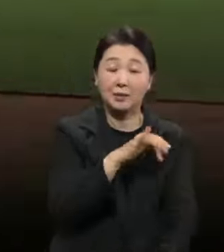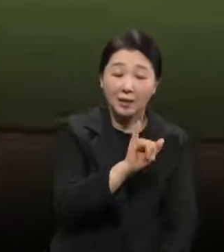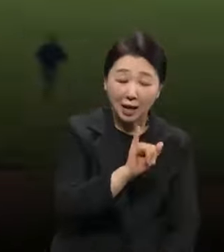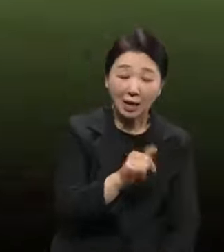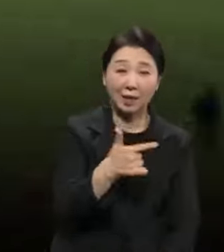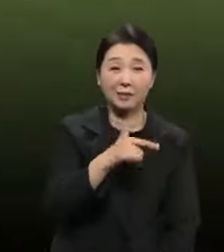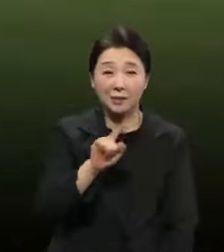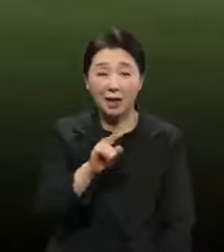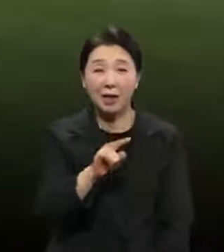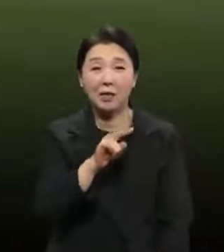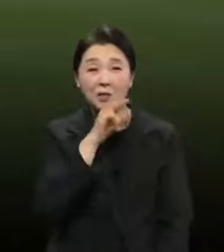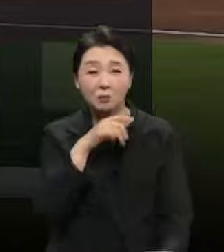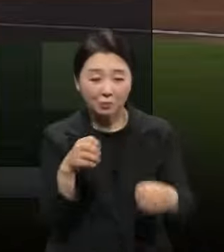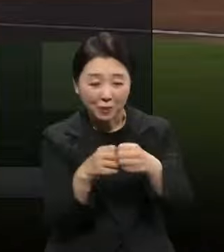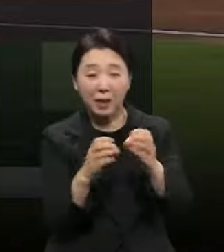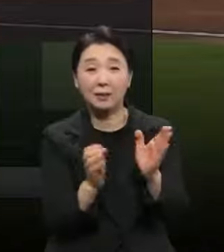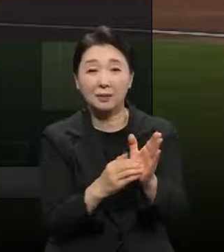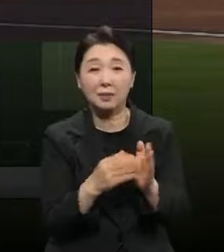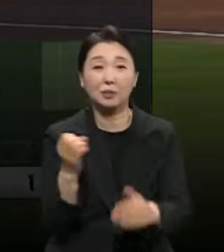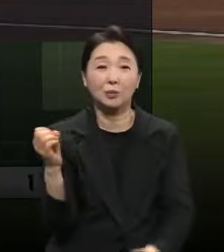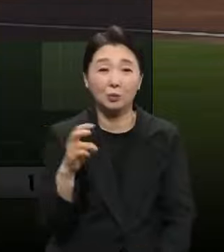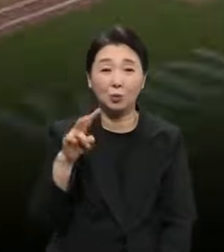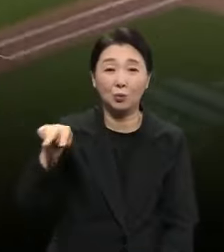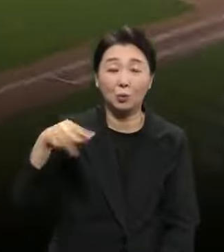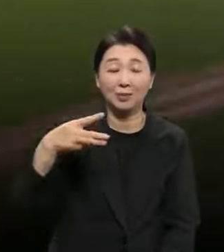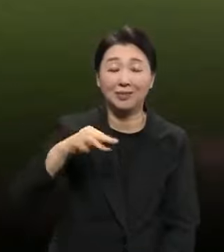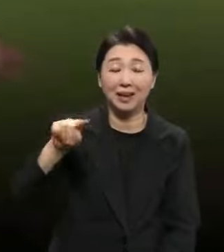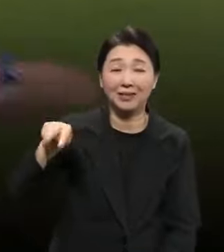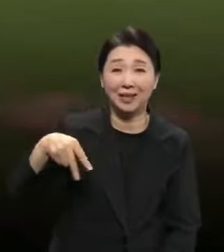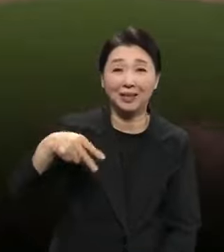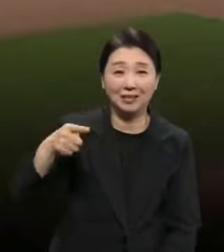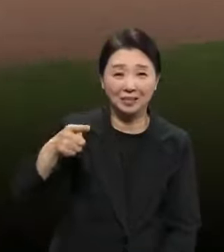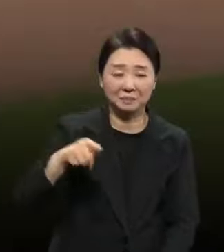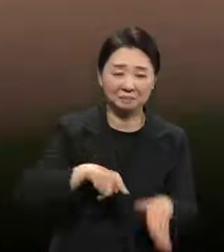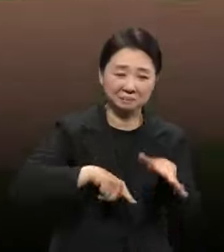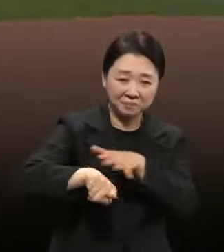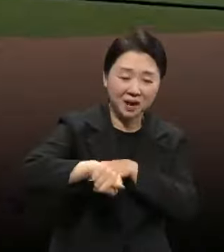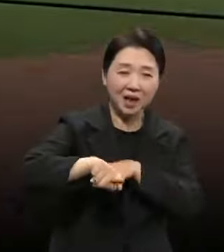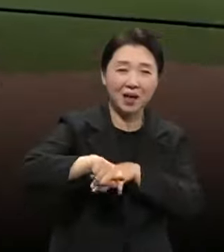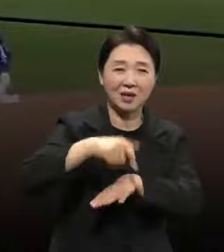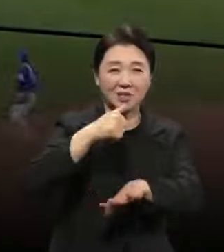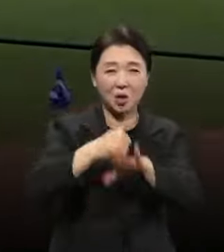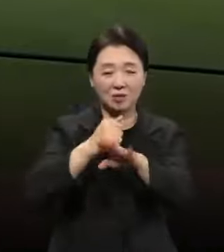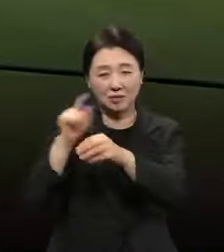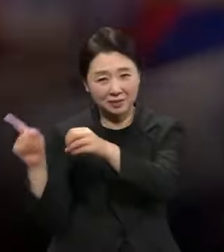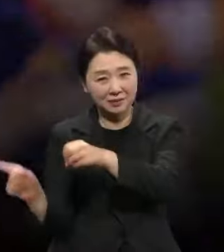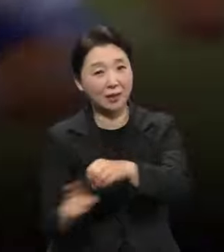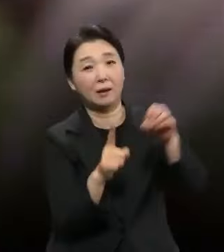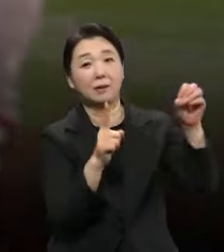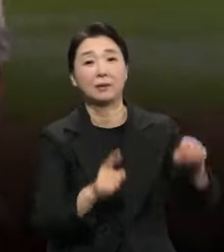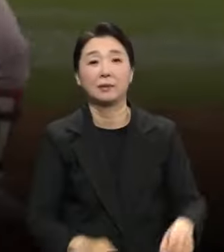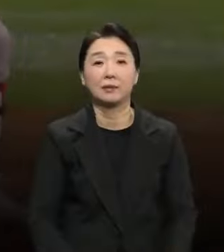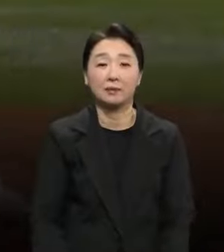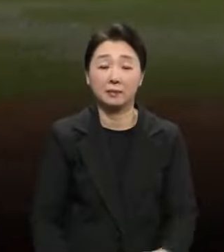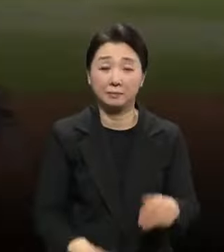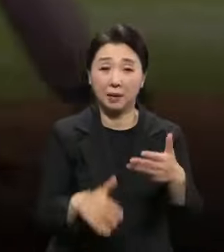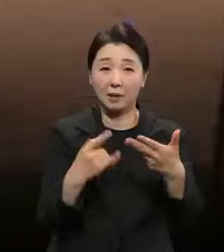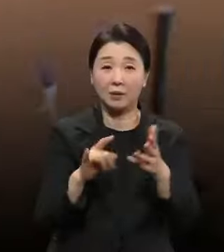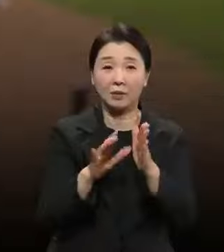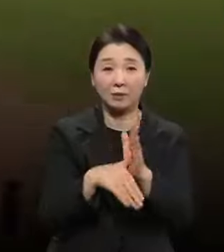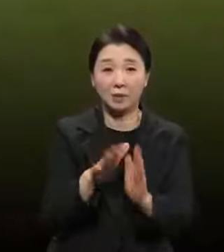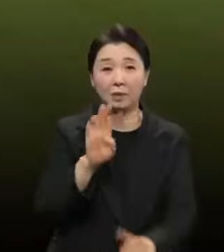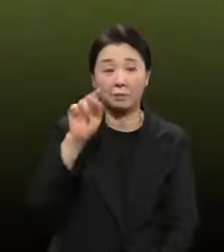1루타로 동점을 만들고 곧이어 소크라테스가 다시 앞서나가는 결승타를 때렸습니다. 8회에는